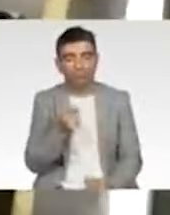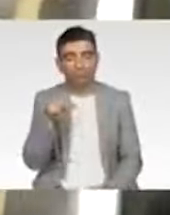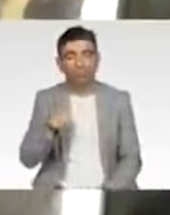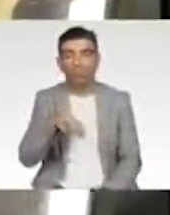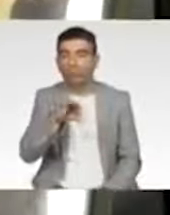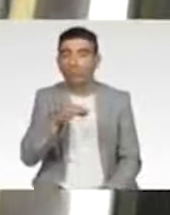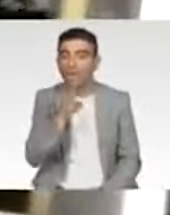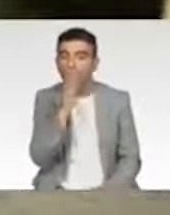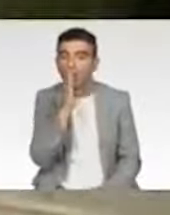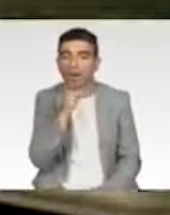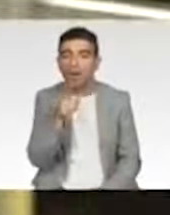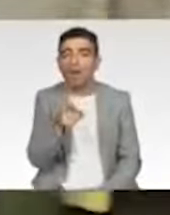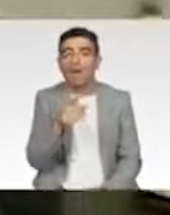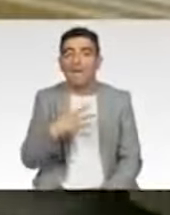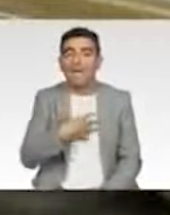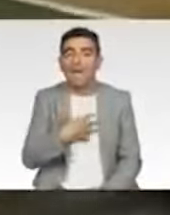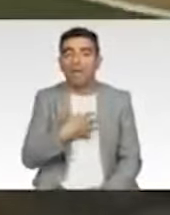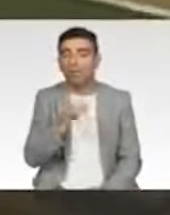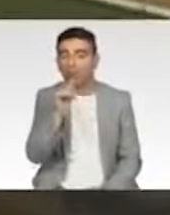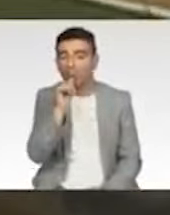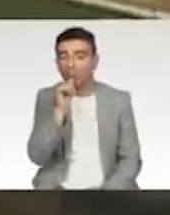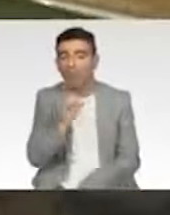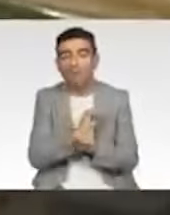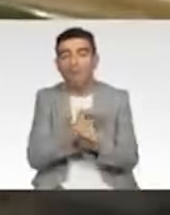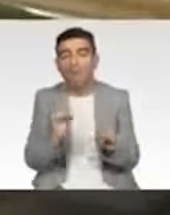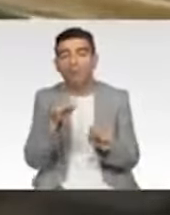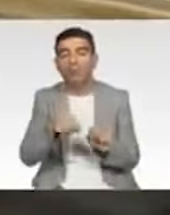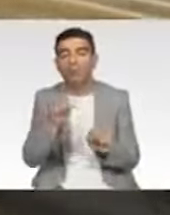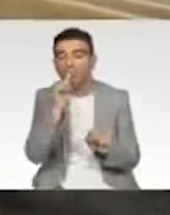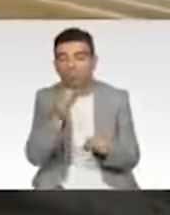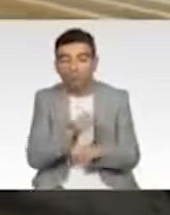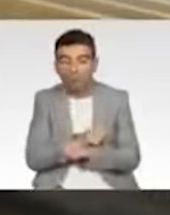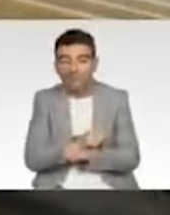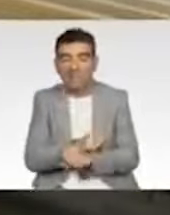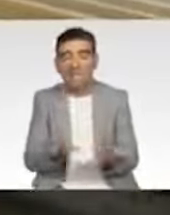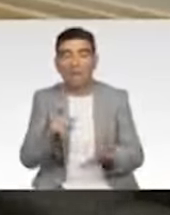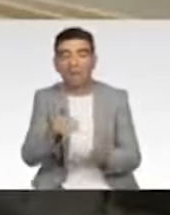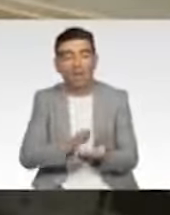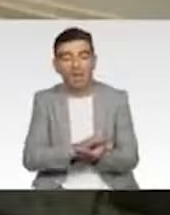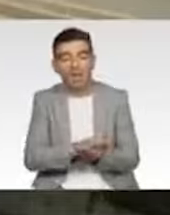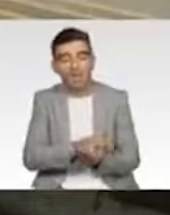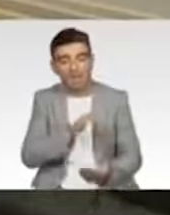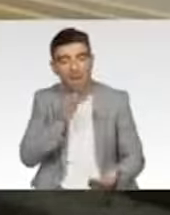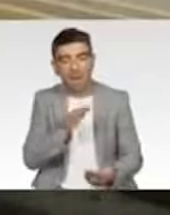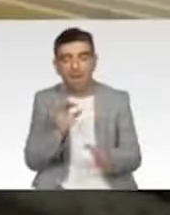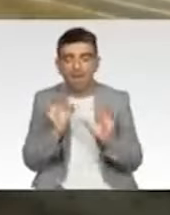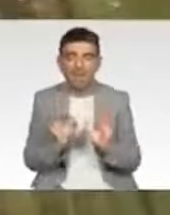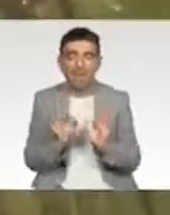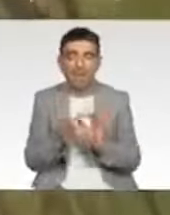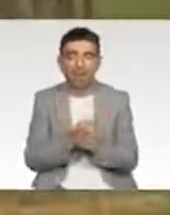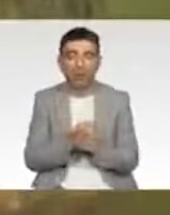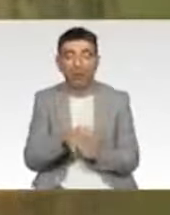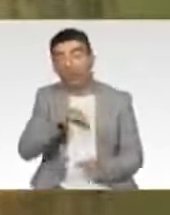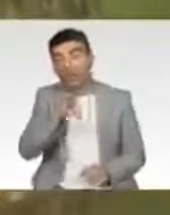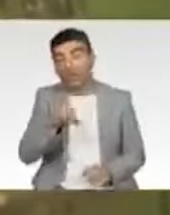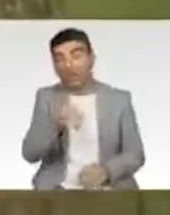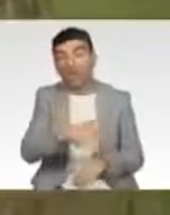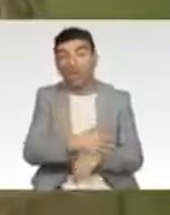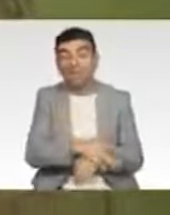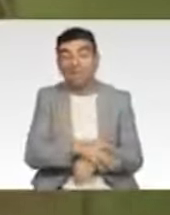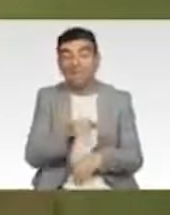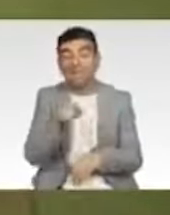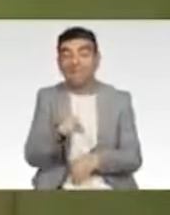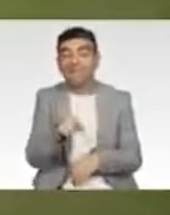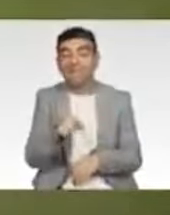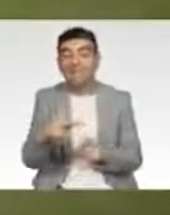çay yapraklarının öz suyu patlatılıp tüm yüzeye suyun dağılması ve mayalanmaya baslanmasını sağlıyoruz. Çay bitkisi makası yediği